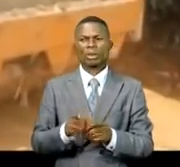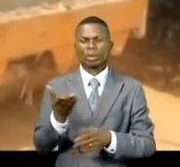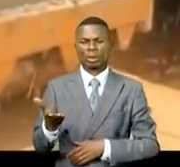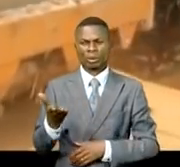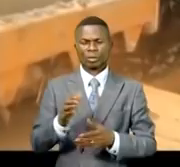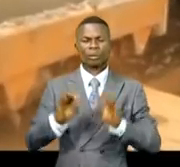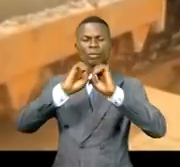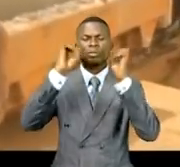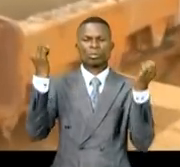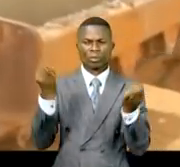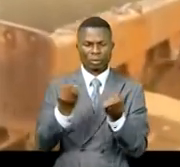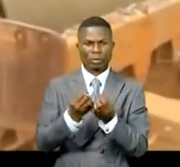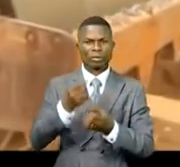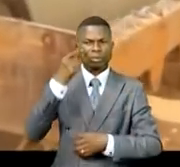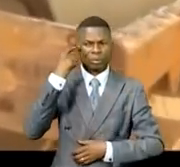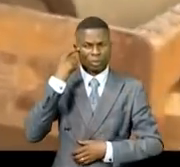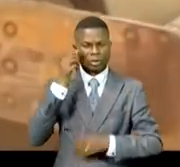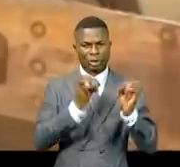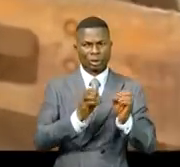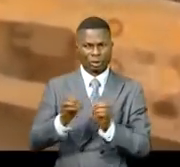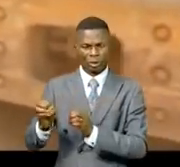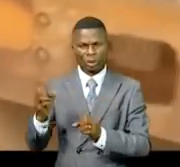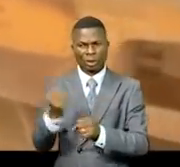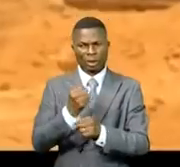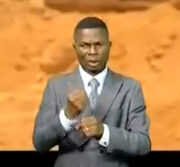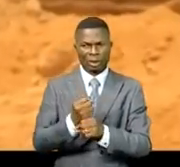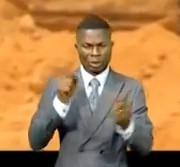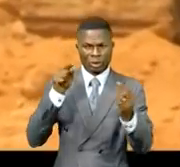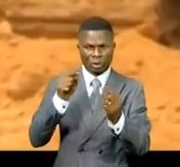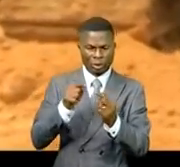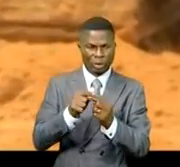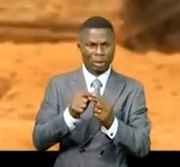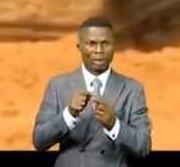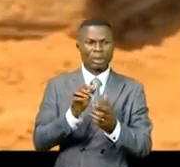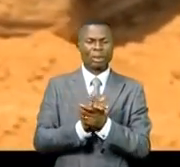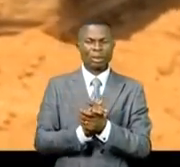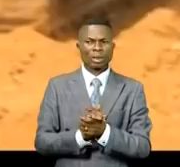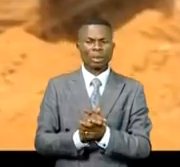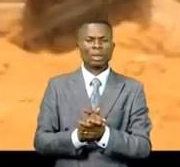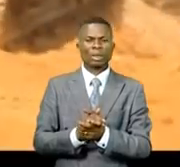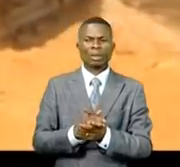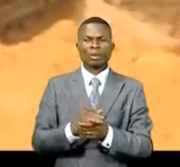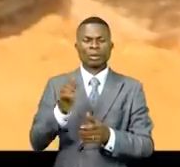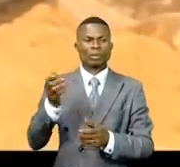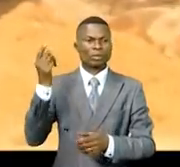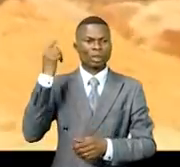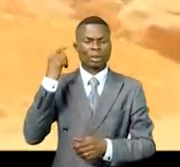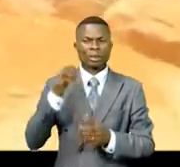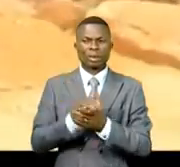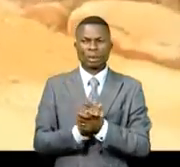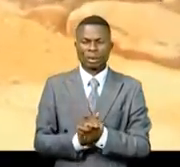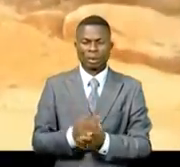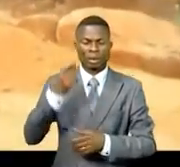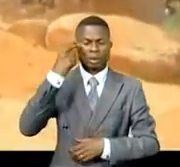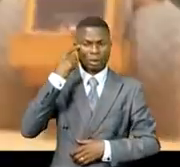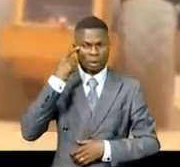l'entreprise a bien travaillé du pont Kamisisi-Vertubimbi jusqu'à Kilungutwe. Mais arrivé dans la chefferie de Luindi, les Chinois ne